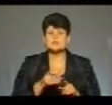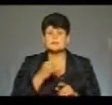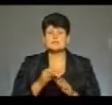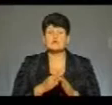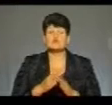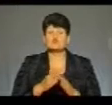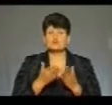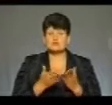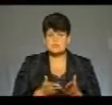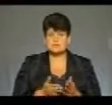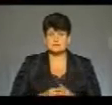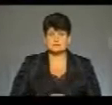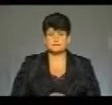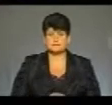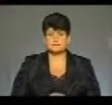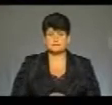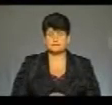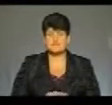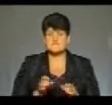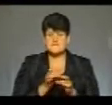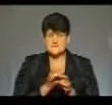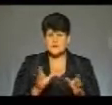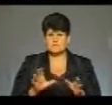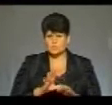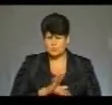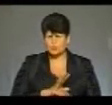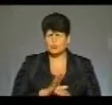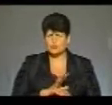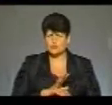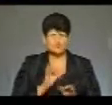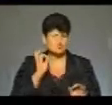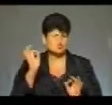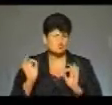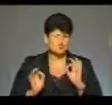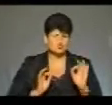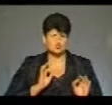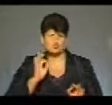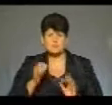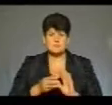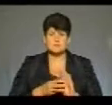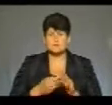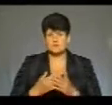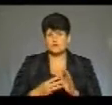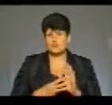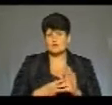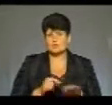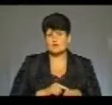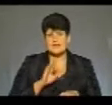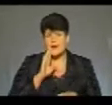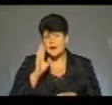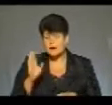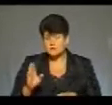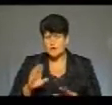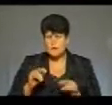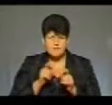родини Красуватих Євген Голуб. Вибух був шумний, десь біля 8 ранку. І